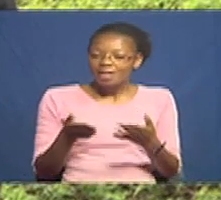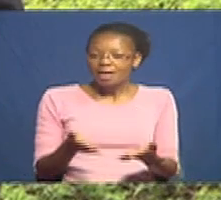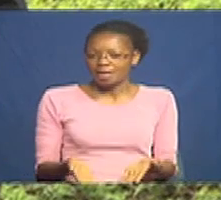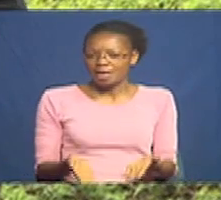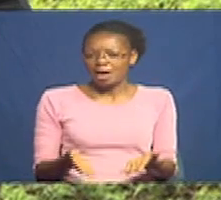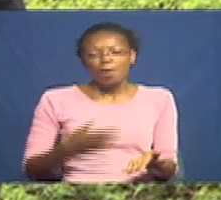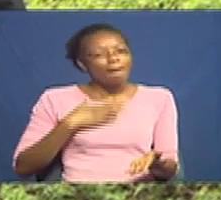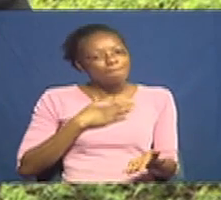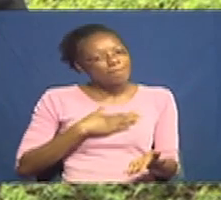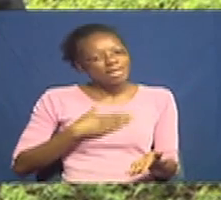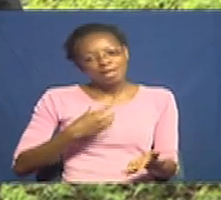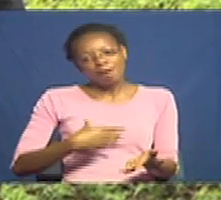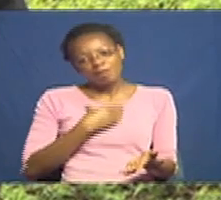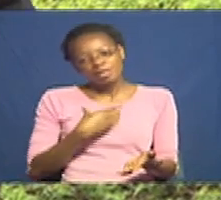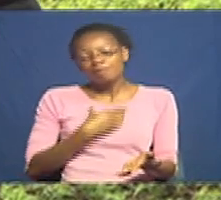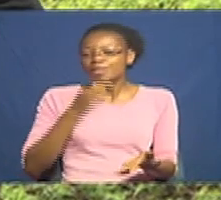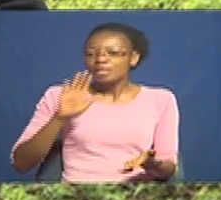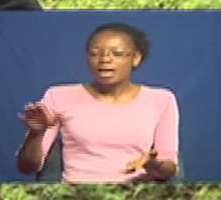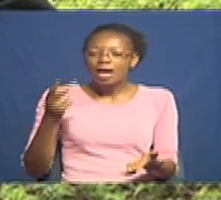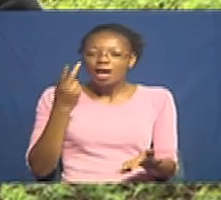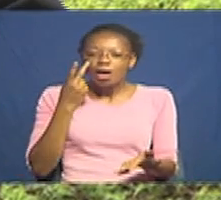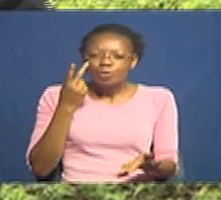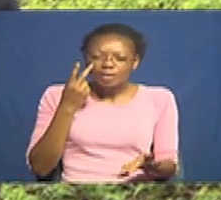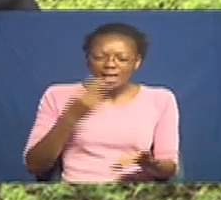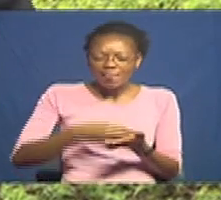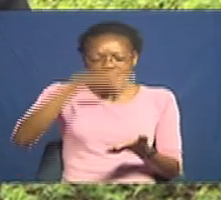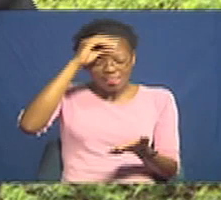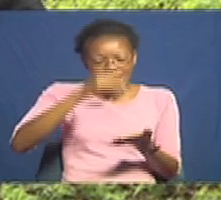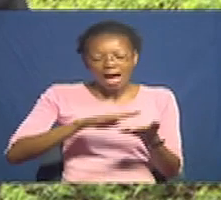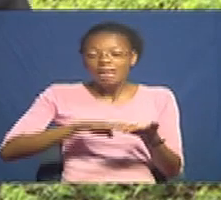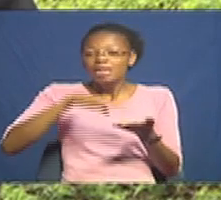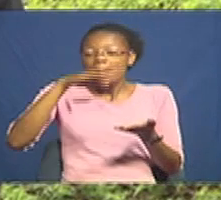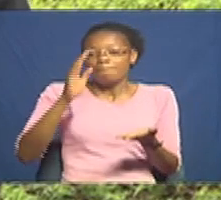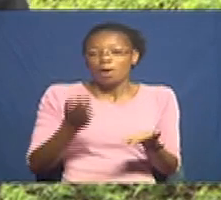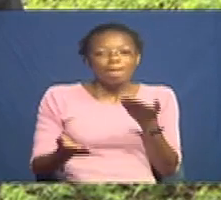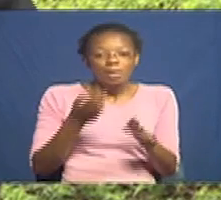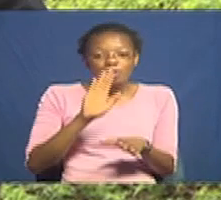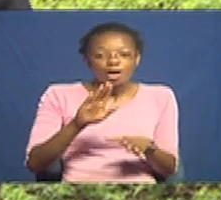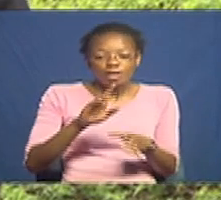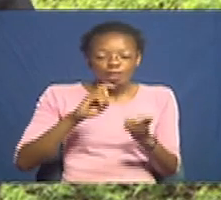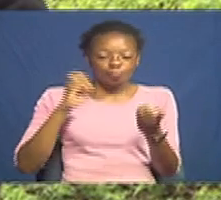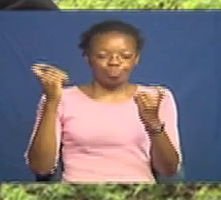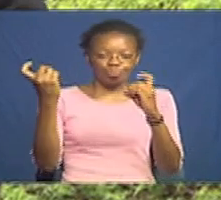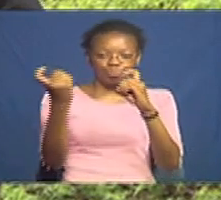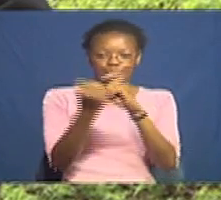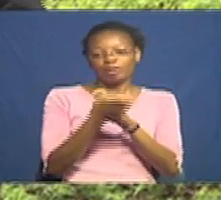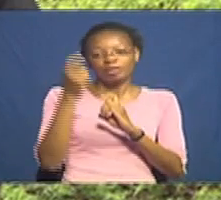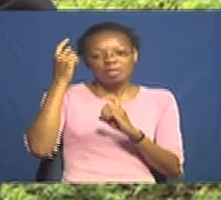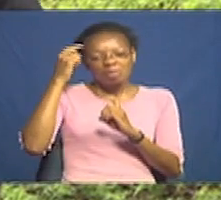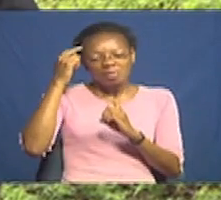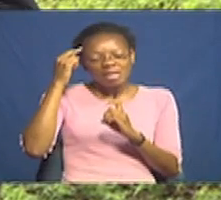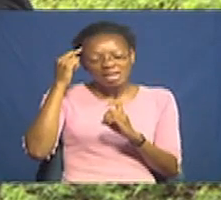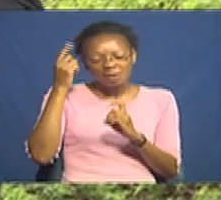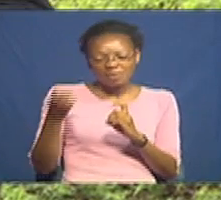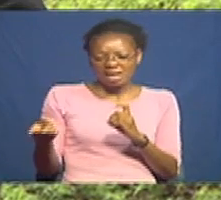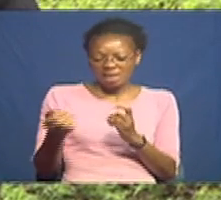yako kwamba kitengo hiki kimejengewa watoto na shule kuzuru. Basi ukitafakari hayo, wacha nami nipate kikombe changu cha